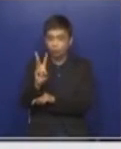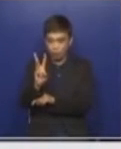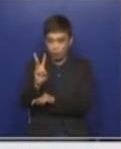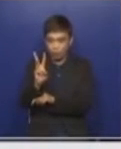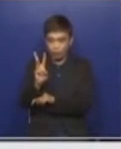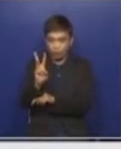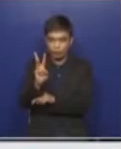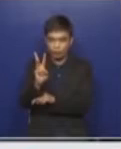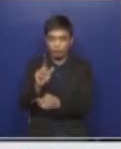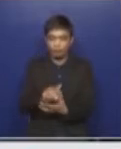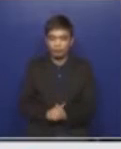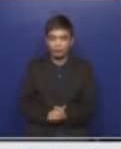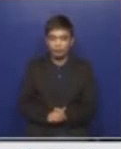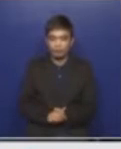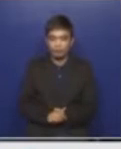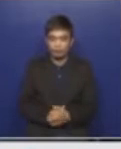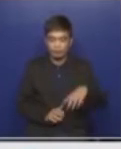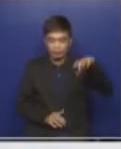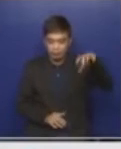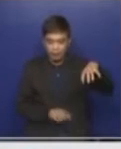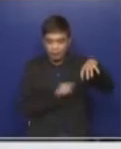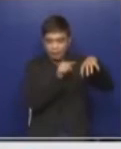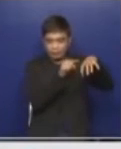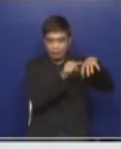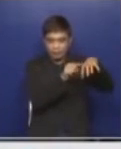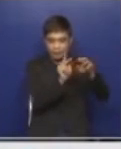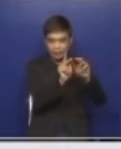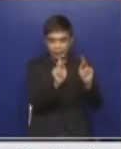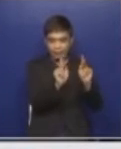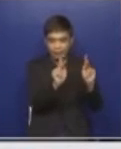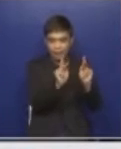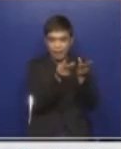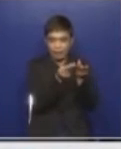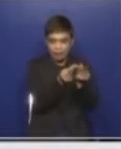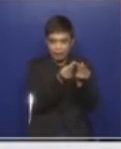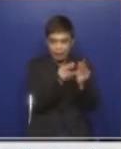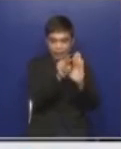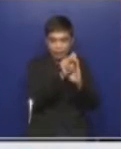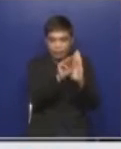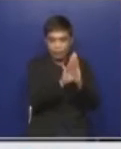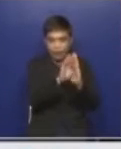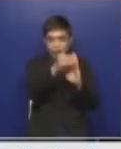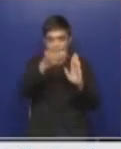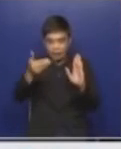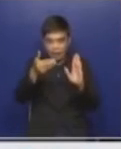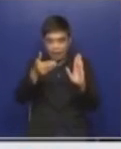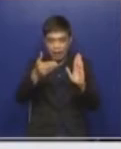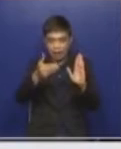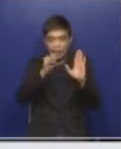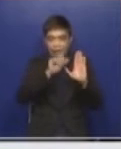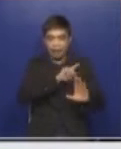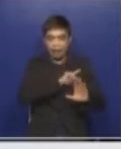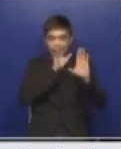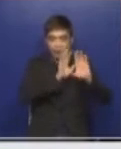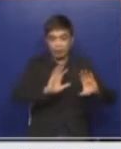านครับสำนักงานคณะกรรมการนโยบายที่ดินแห่งชาติเป็นหน่วยราชการ